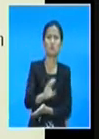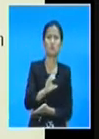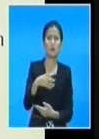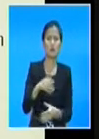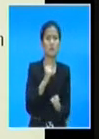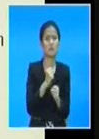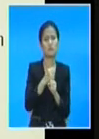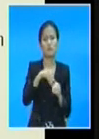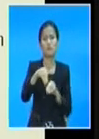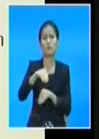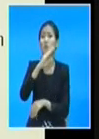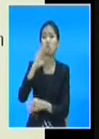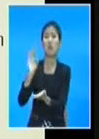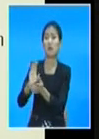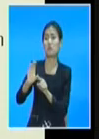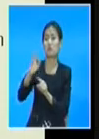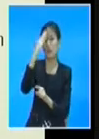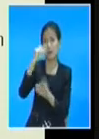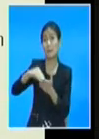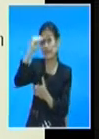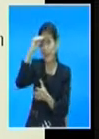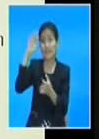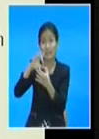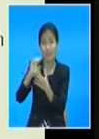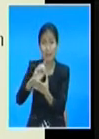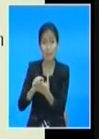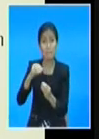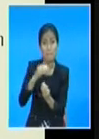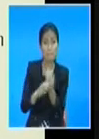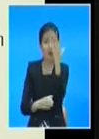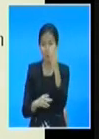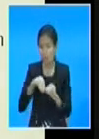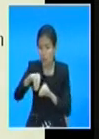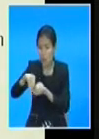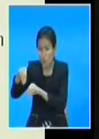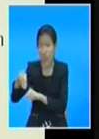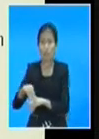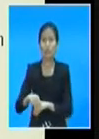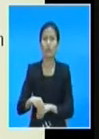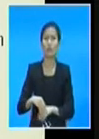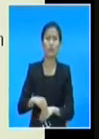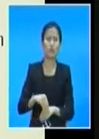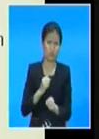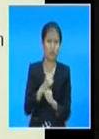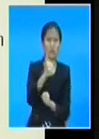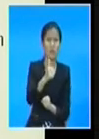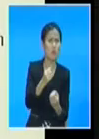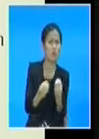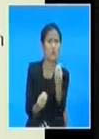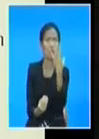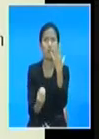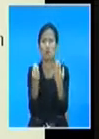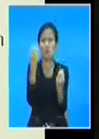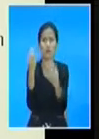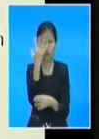มาเนี่ยเรื่องปลูกป่านะของกรมบางกรมเนี่ยป่าเนี่ยไม่มีที่เดินแล้วผมยืนยันนะท่านไป